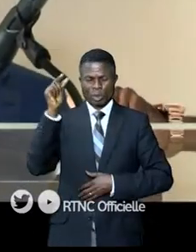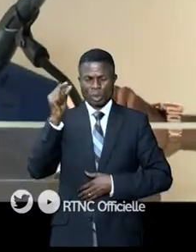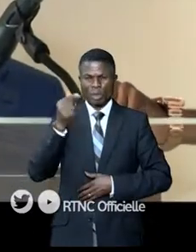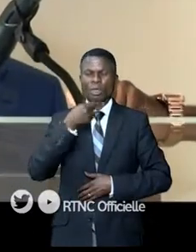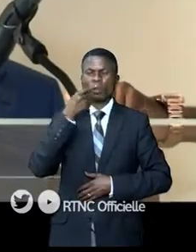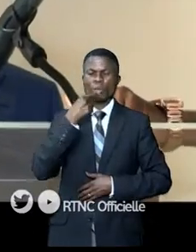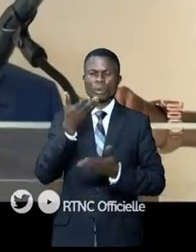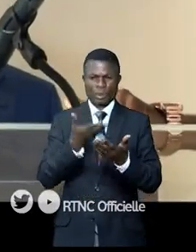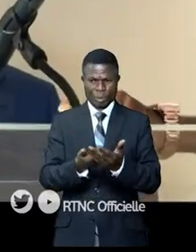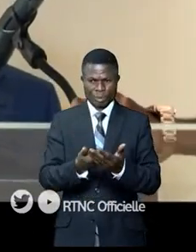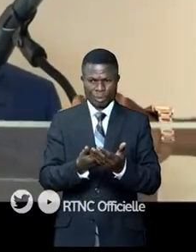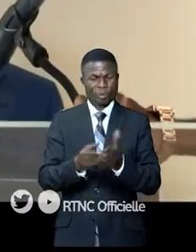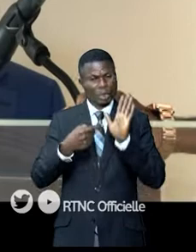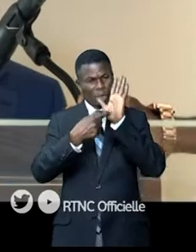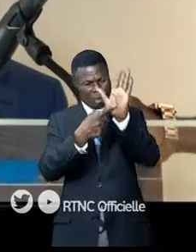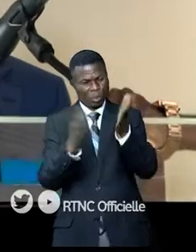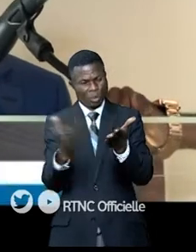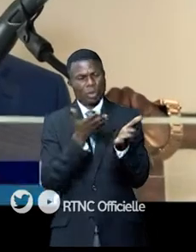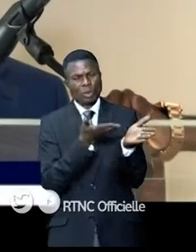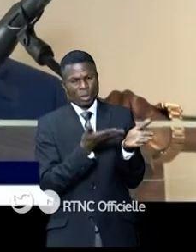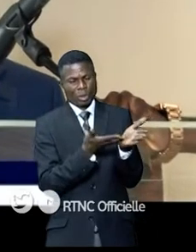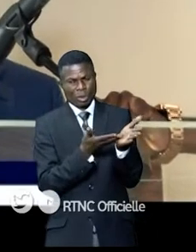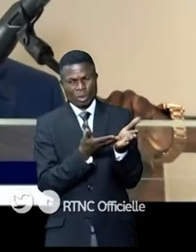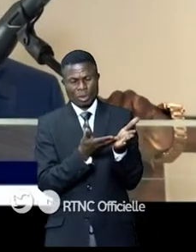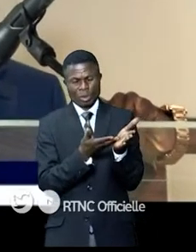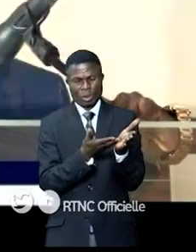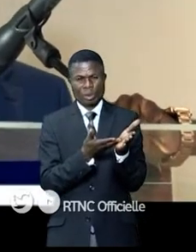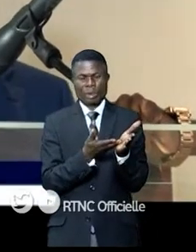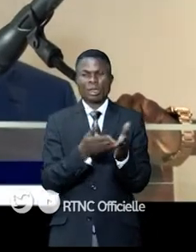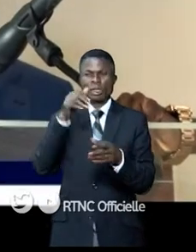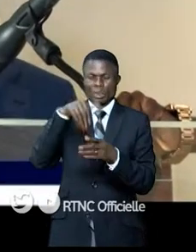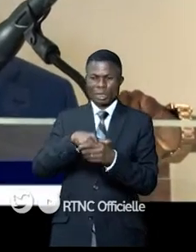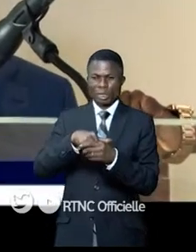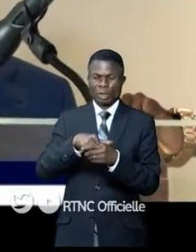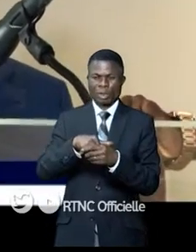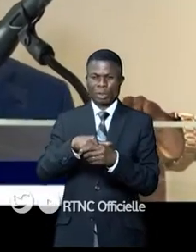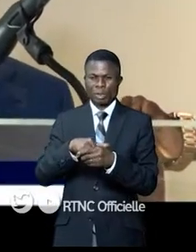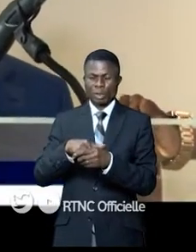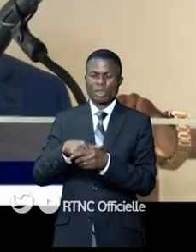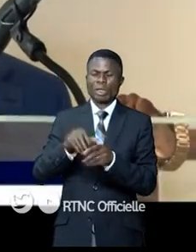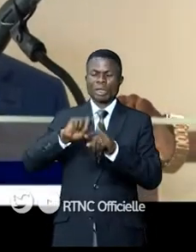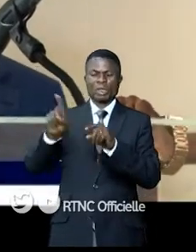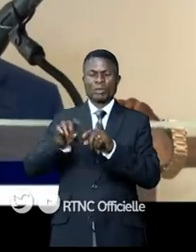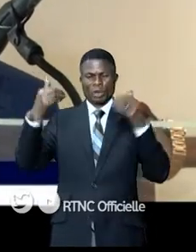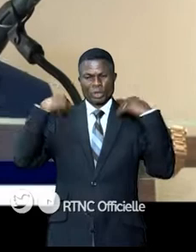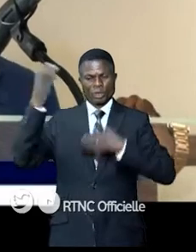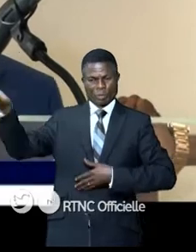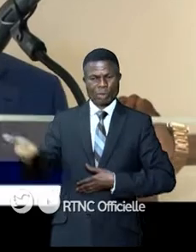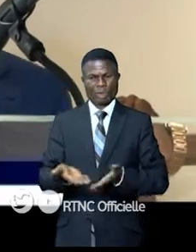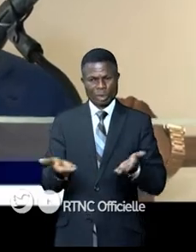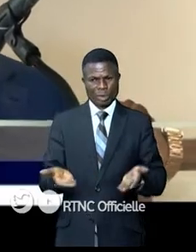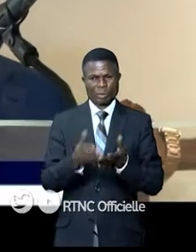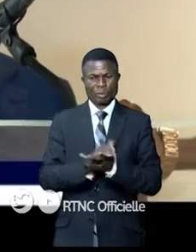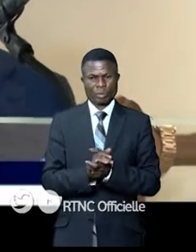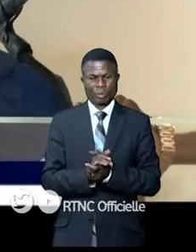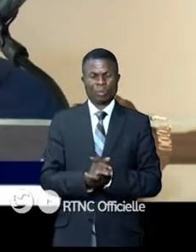honoré de présenter cet ouvrage au public à travers cette distinguée audience. Mais